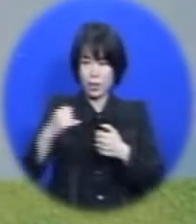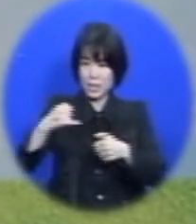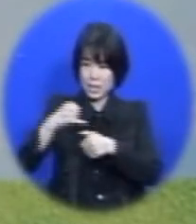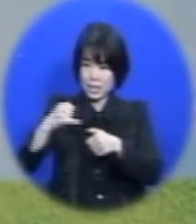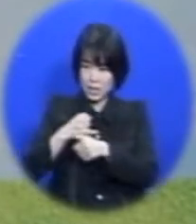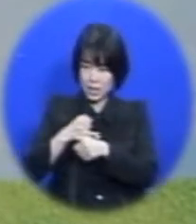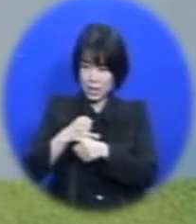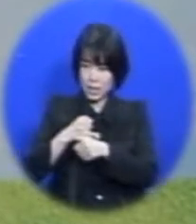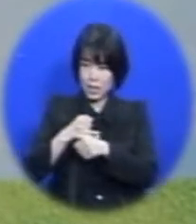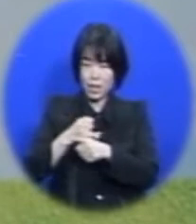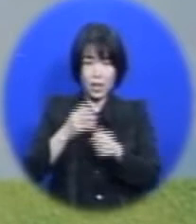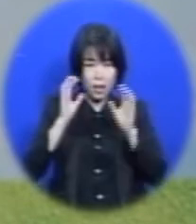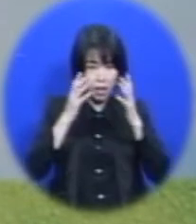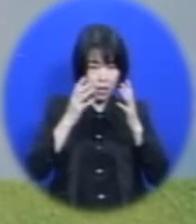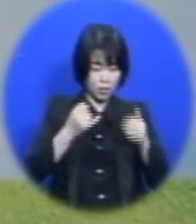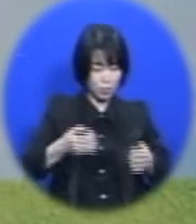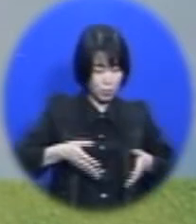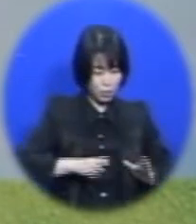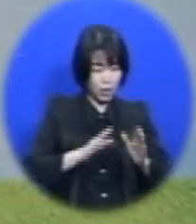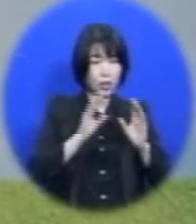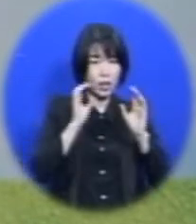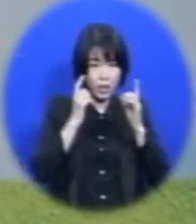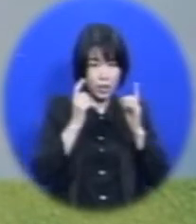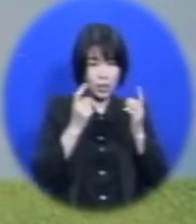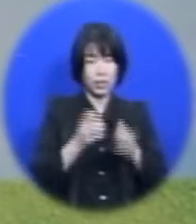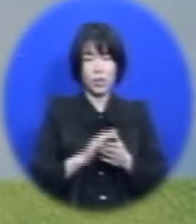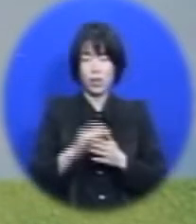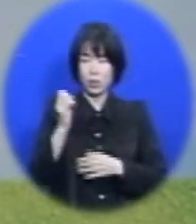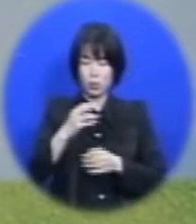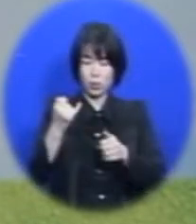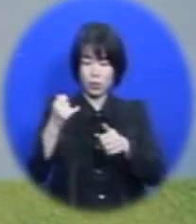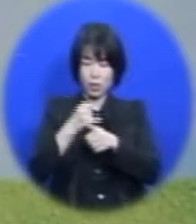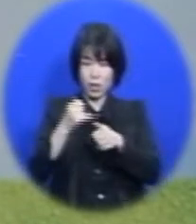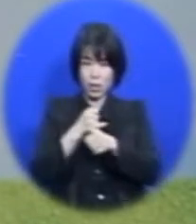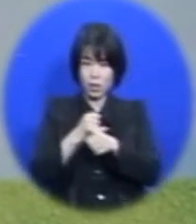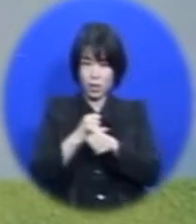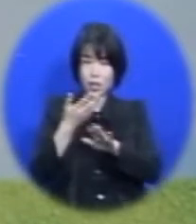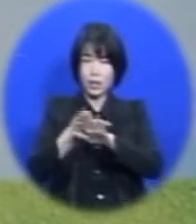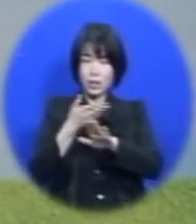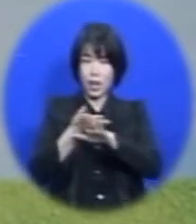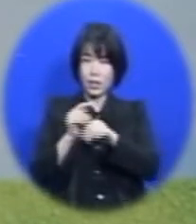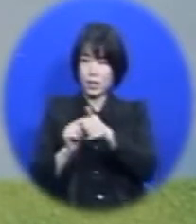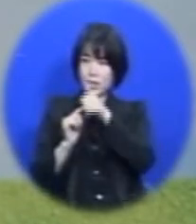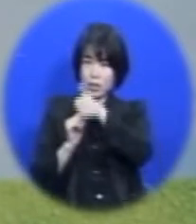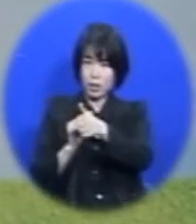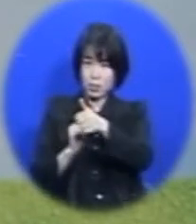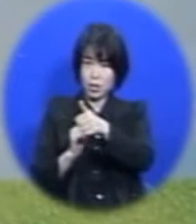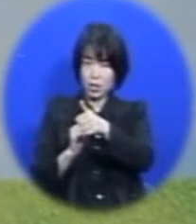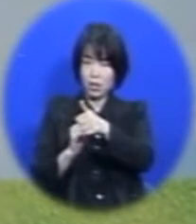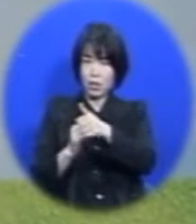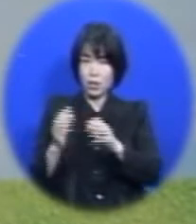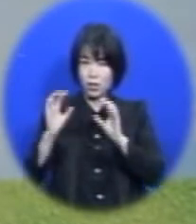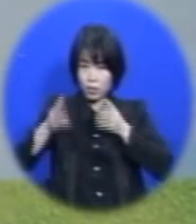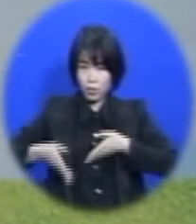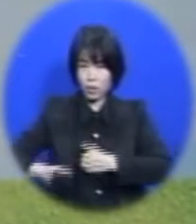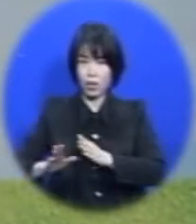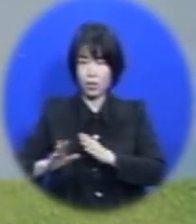자기와 아내 사이에 낳은 자녀와 아내가 그 애인과 낳은 아이와 또 같이